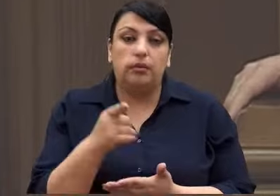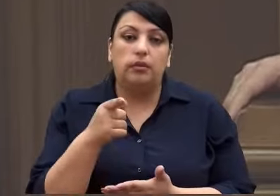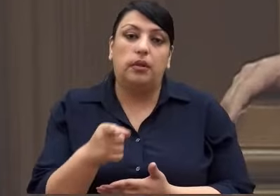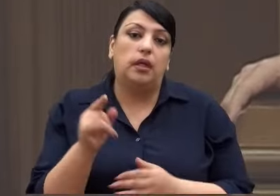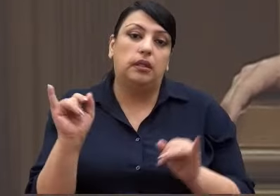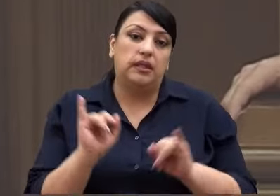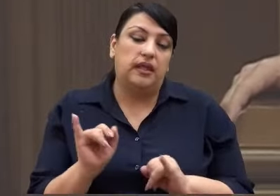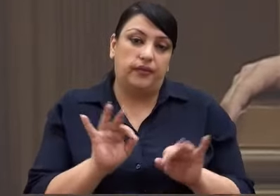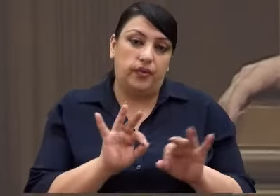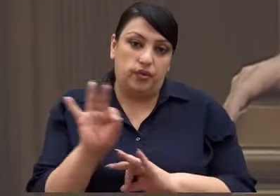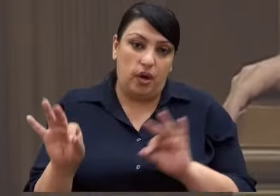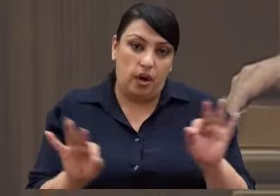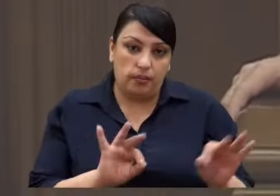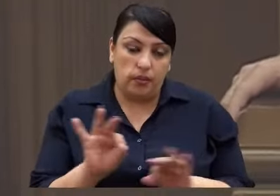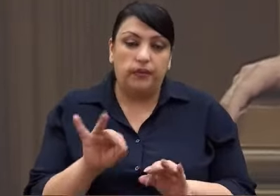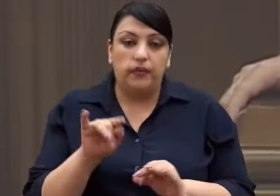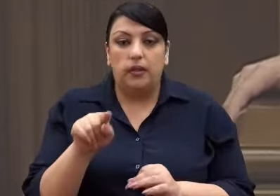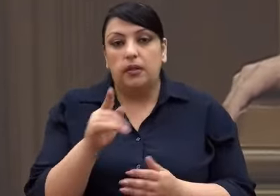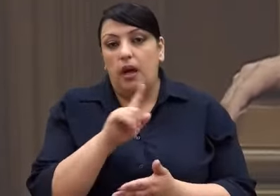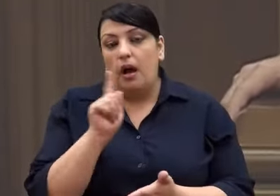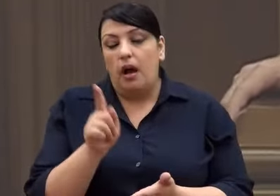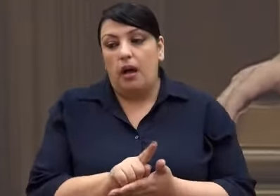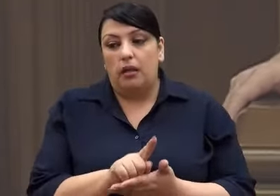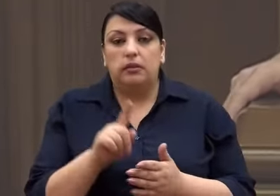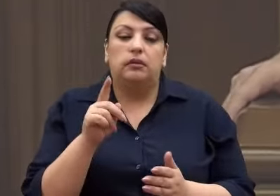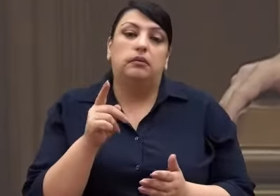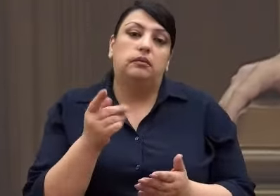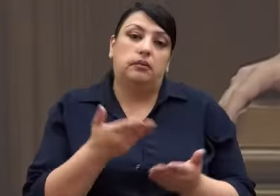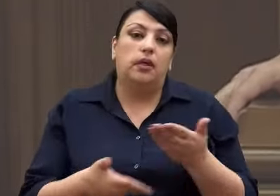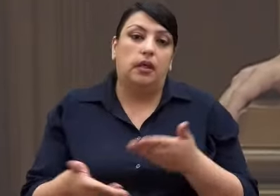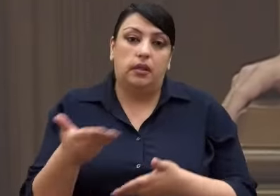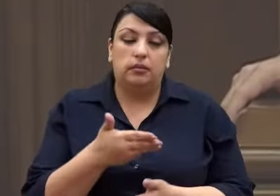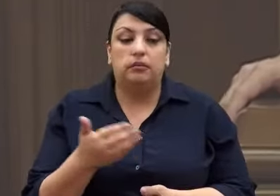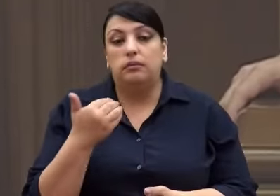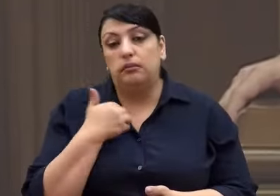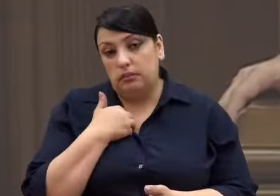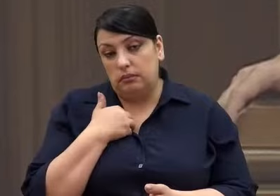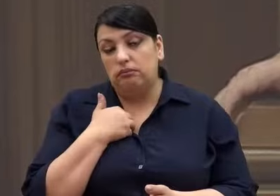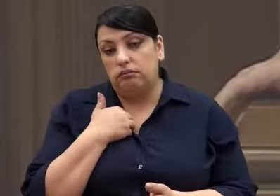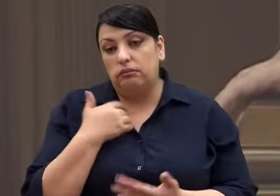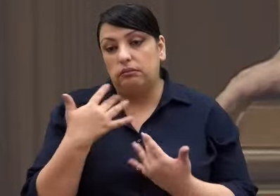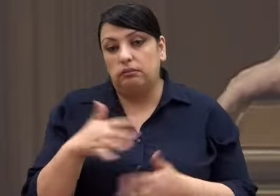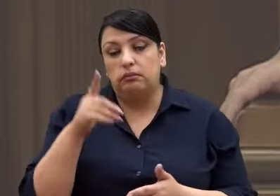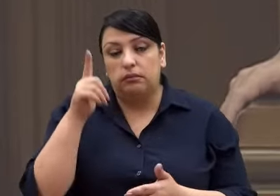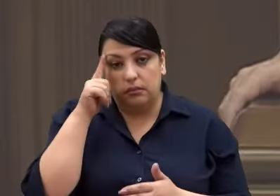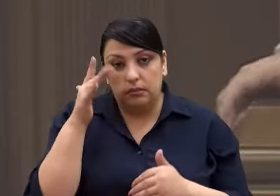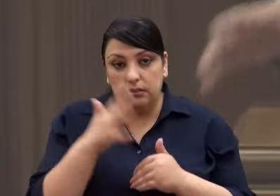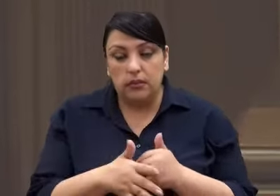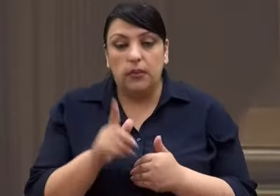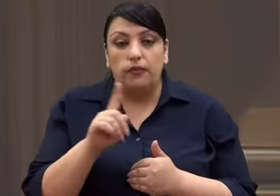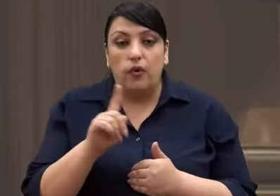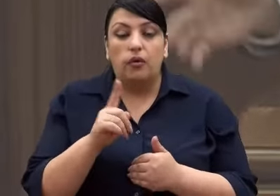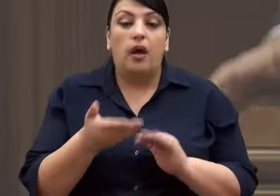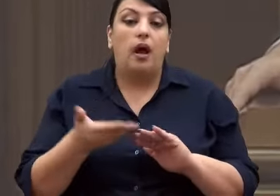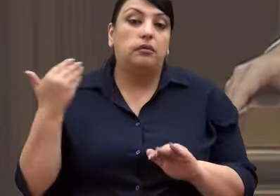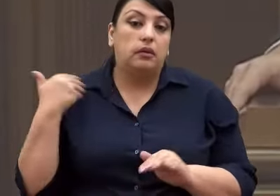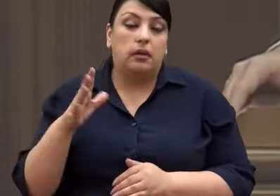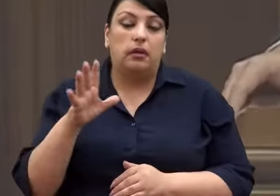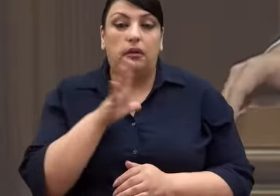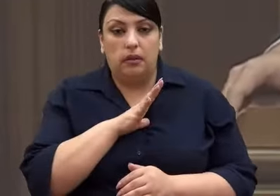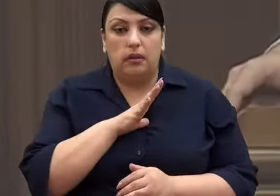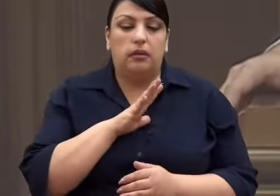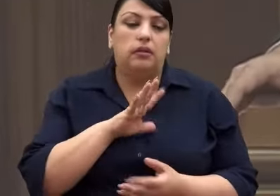ձևաչափով այս հարցի քննարկումը, և իմ հաստարկն այն էր, որ քանի որ մենք անցած անգամ ընդհանուր